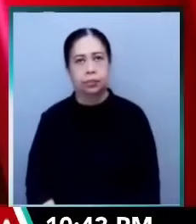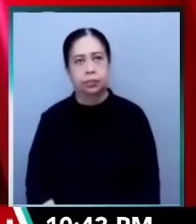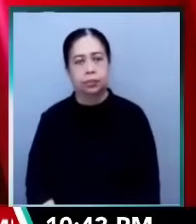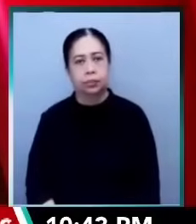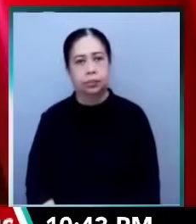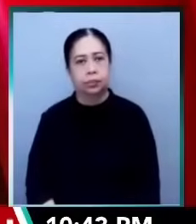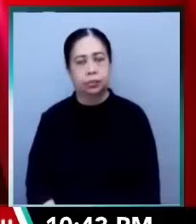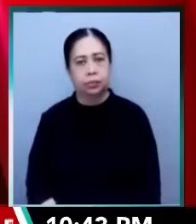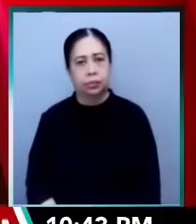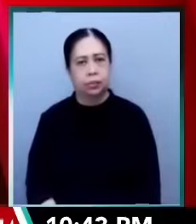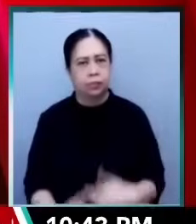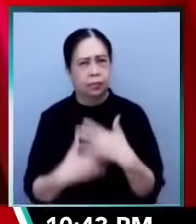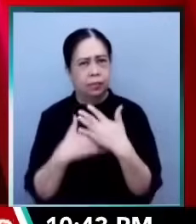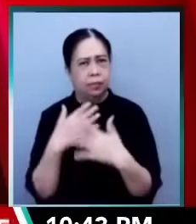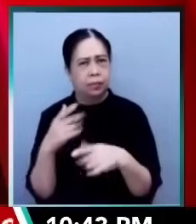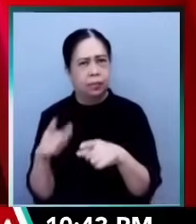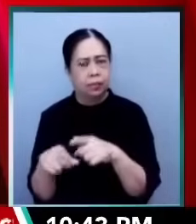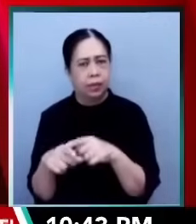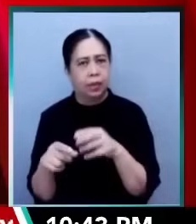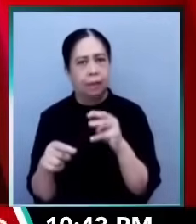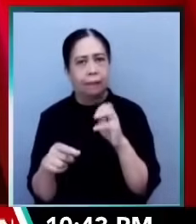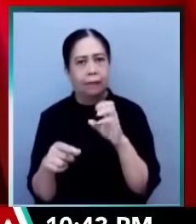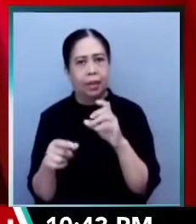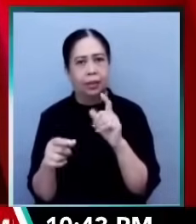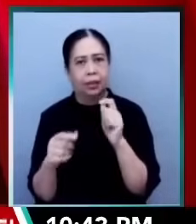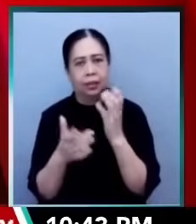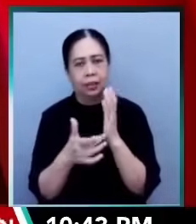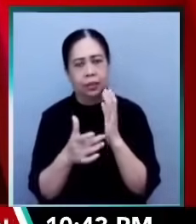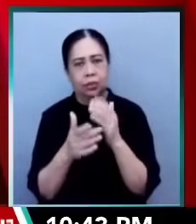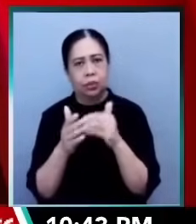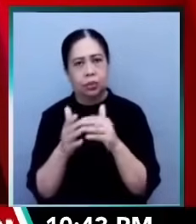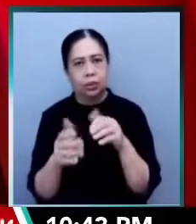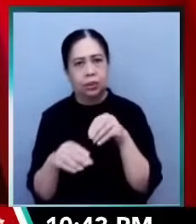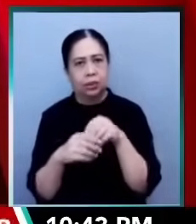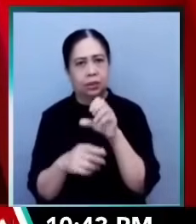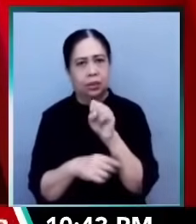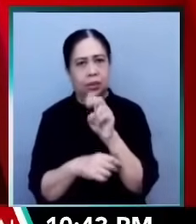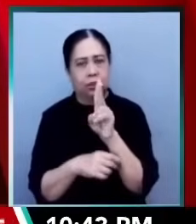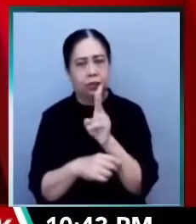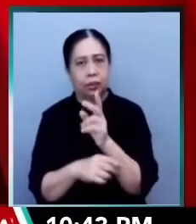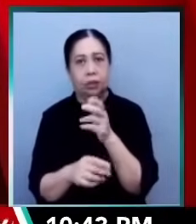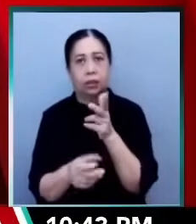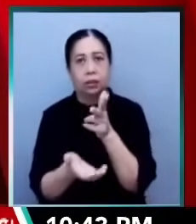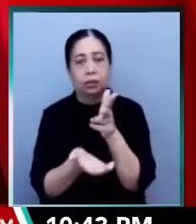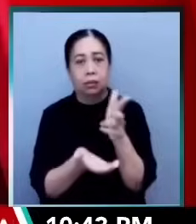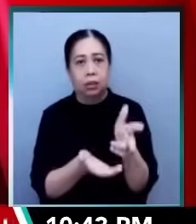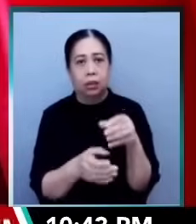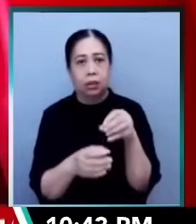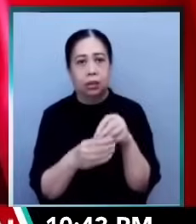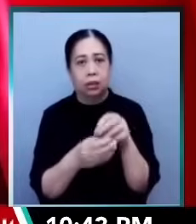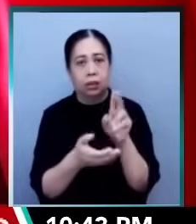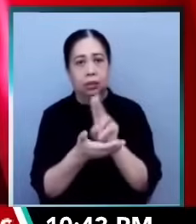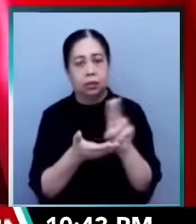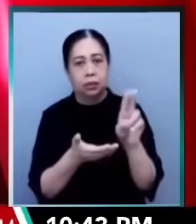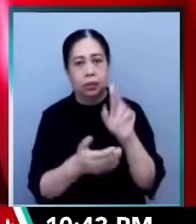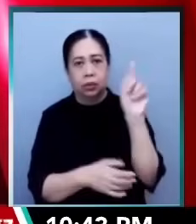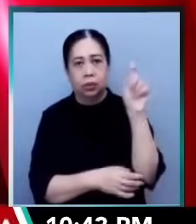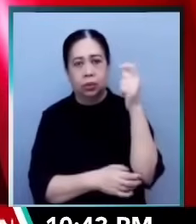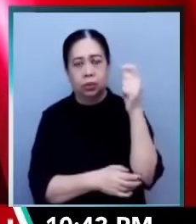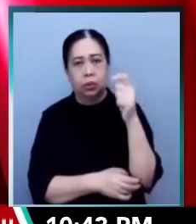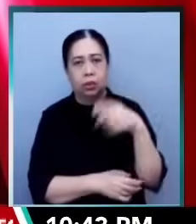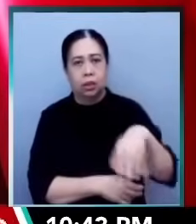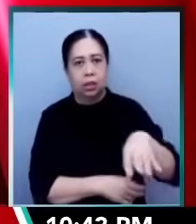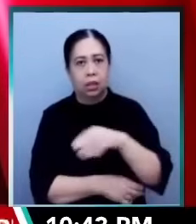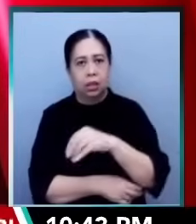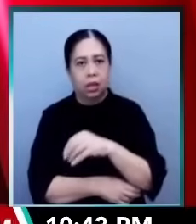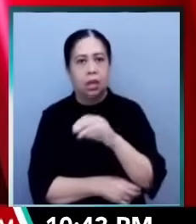Duguan ng isang medtech student na nasa loob ng SUV na nakapark sa loob ng isang universidad sa Tuguegarao City, Cagayan. Binaril pala siya